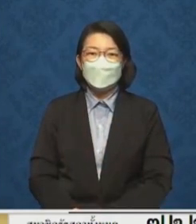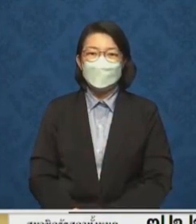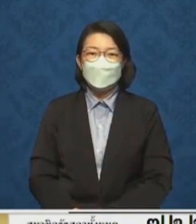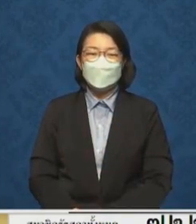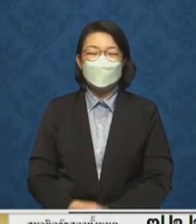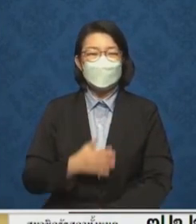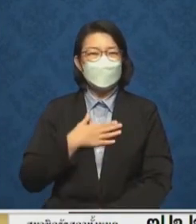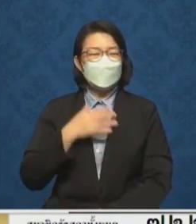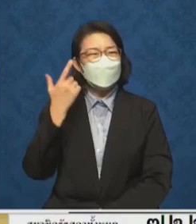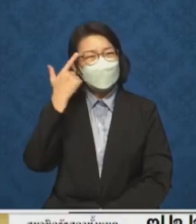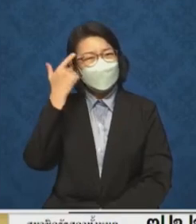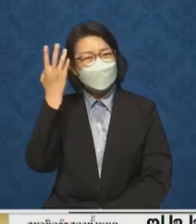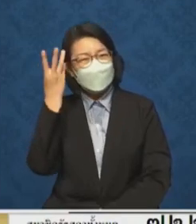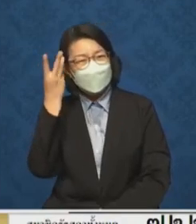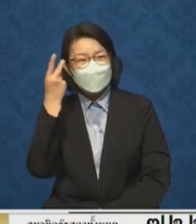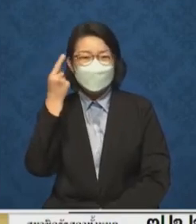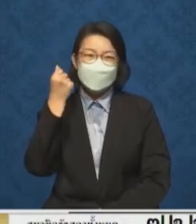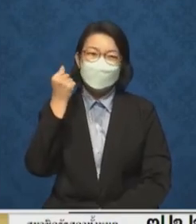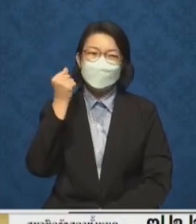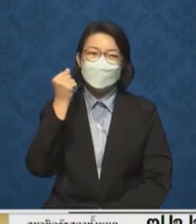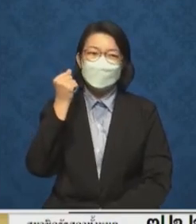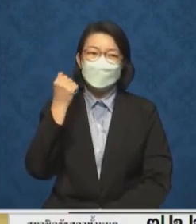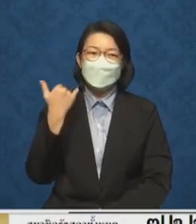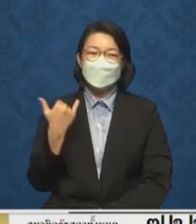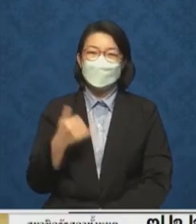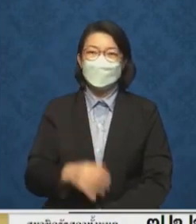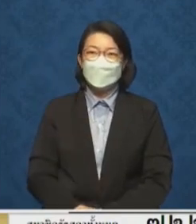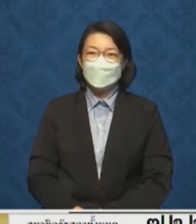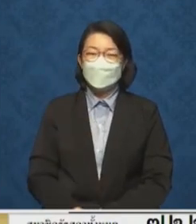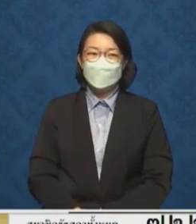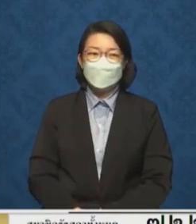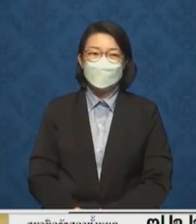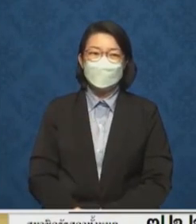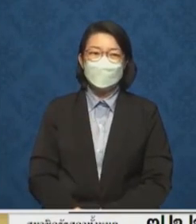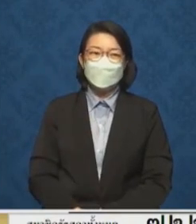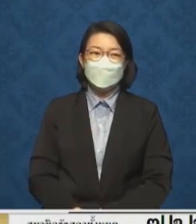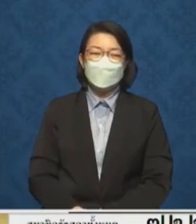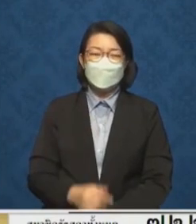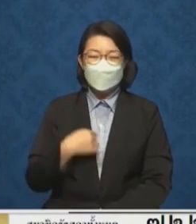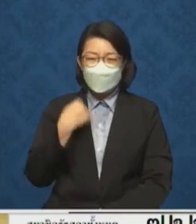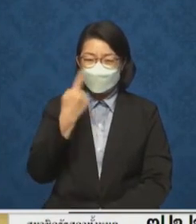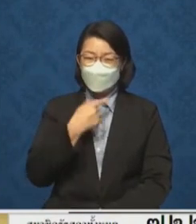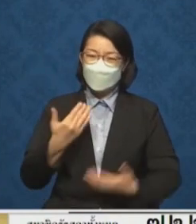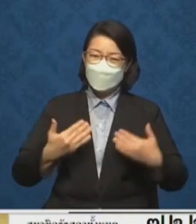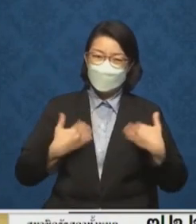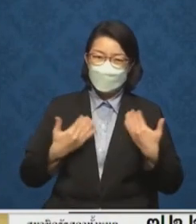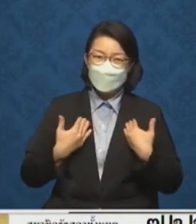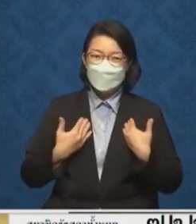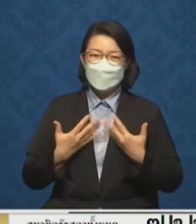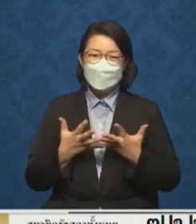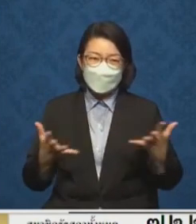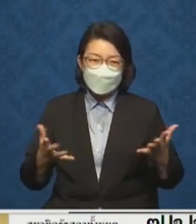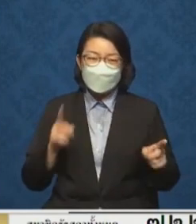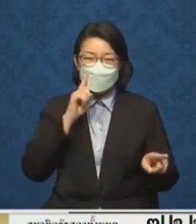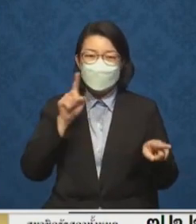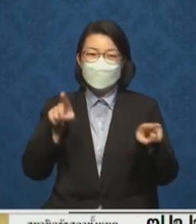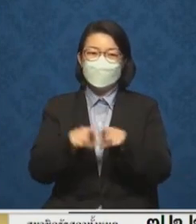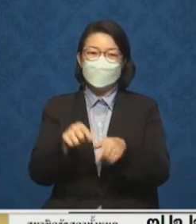แต่กระผมคิดว่าบุคคลที่น่าจะมีความยินดีเป็นอย่างยิ่งเช่นเดียว